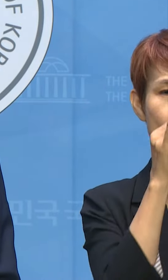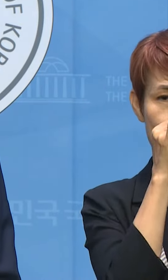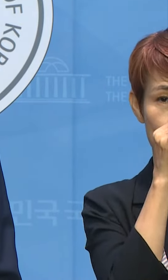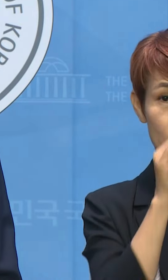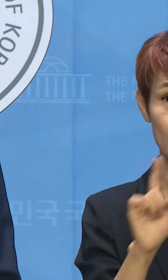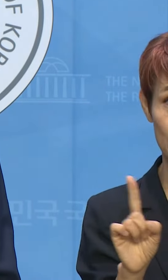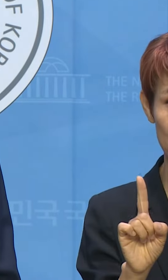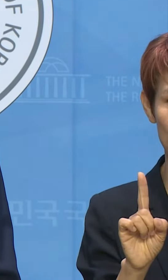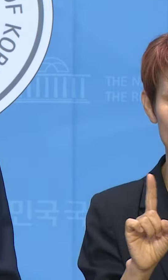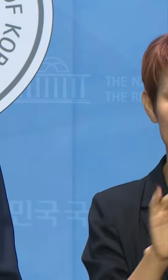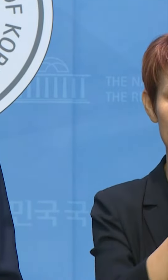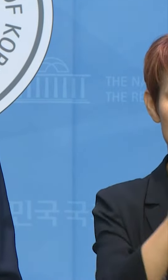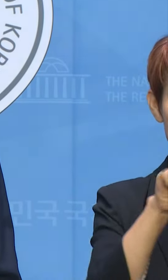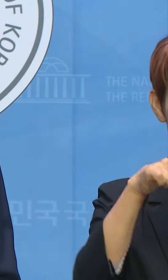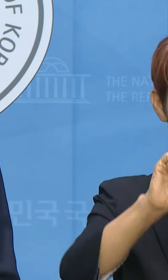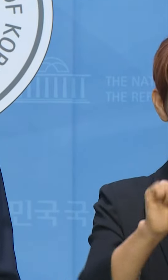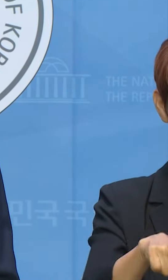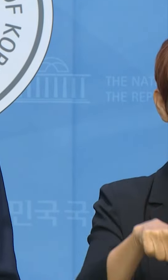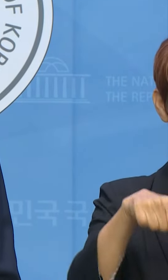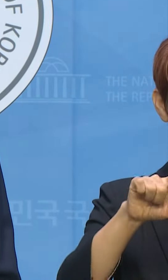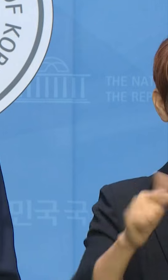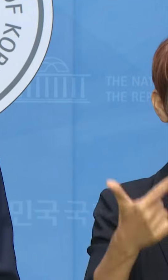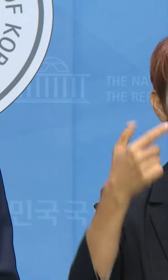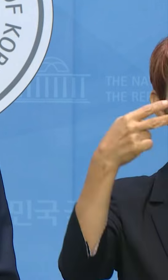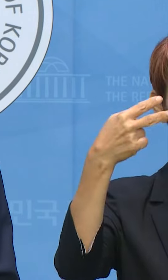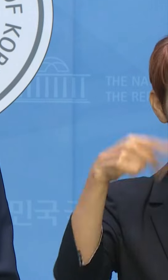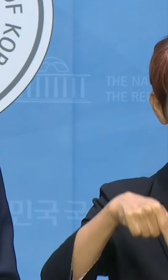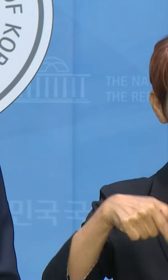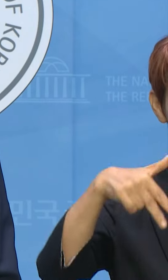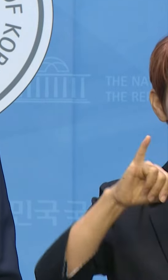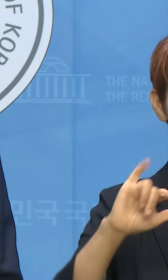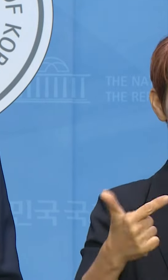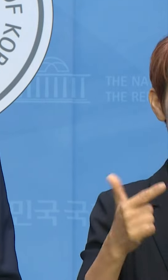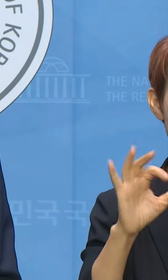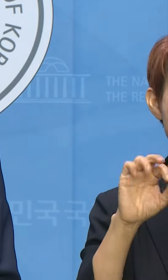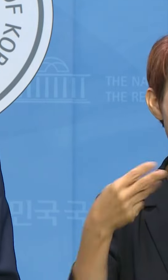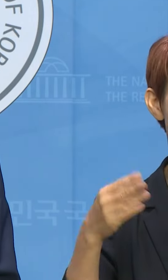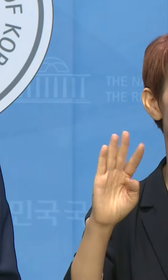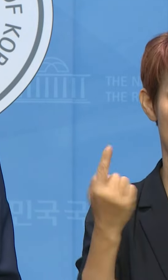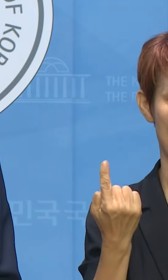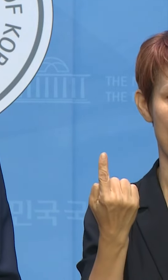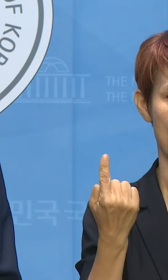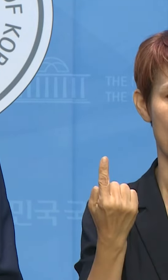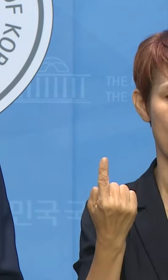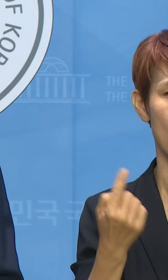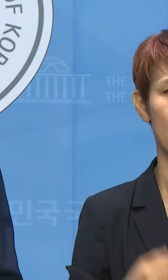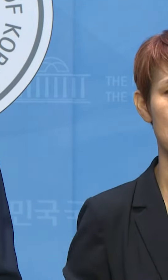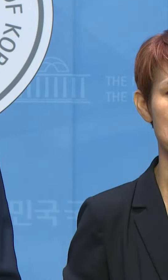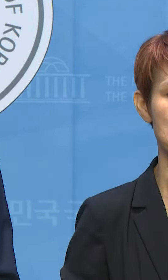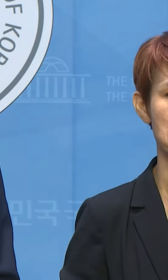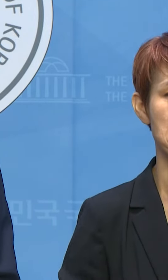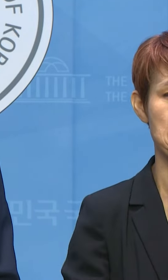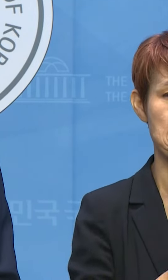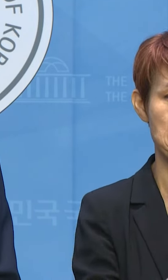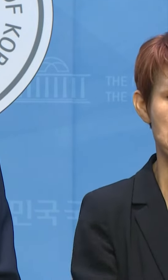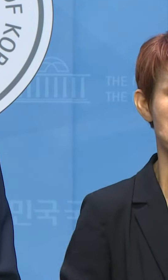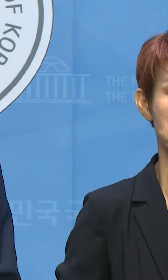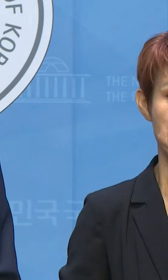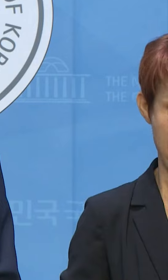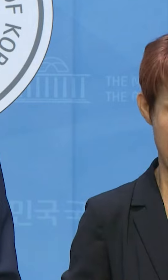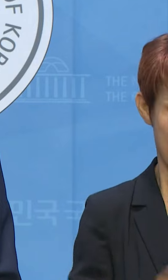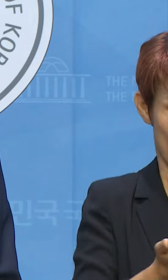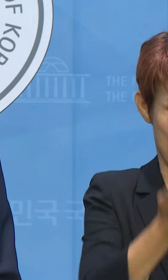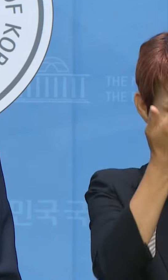있습니다 백척간두 진일보 있니다 척의 장대 위에 위태롭게